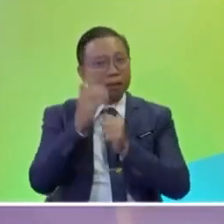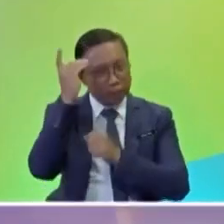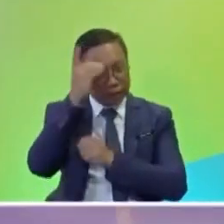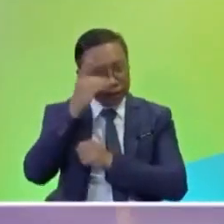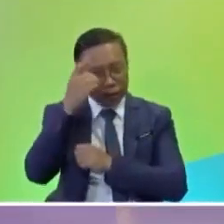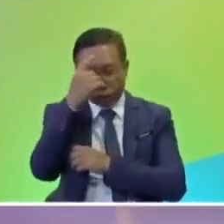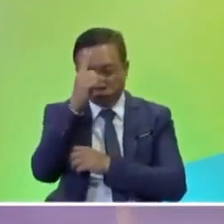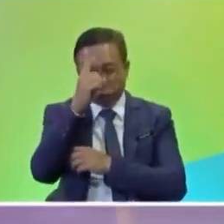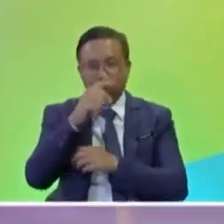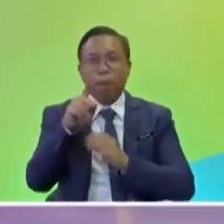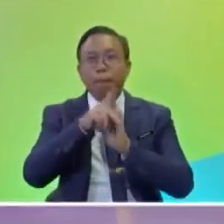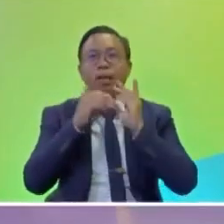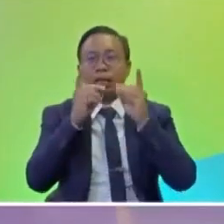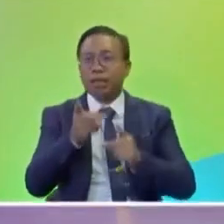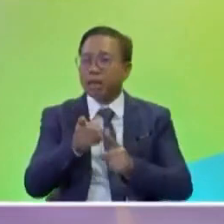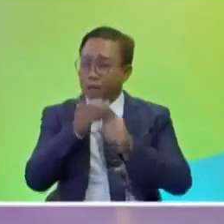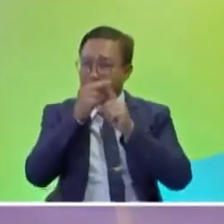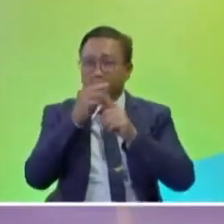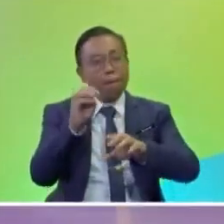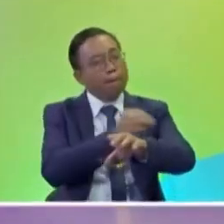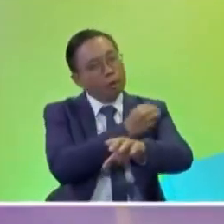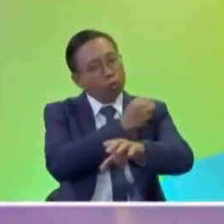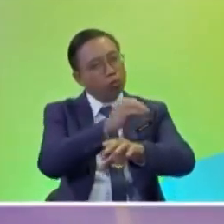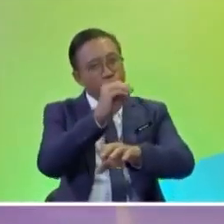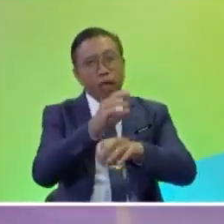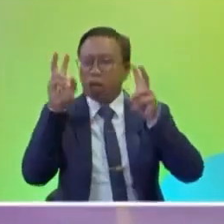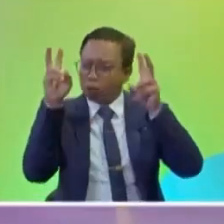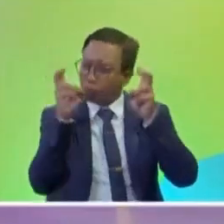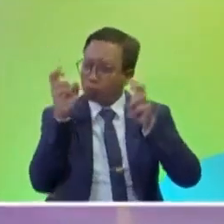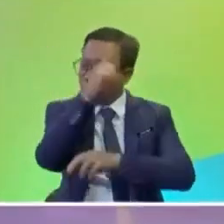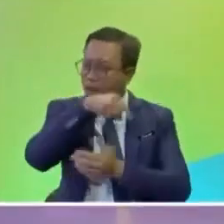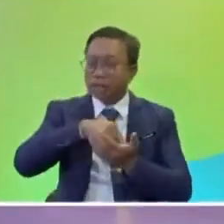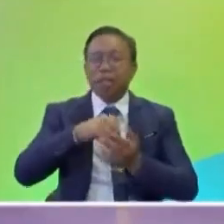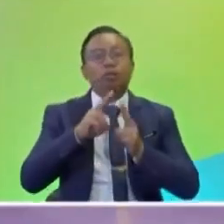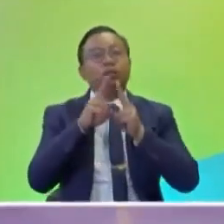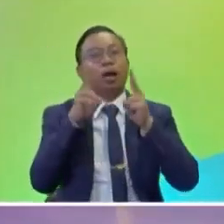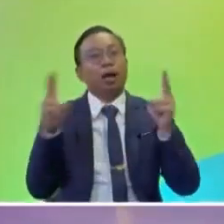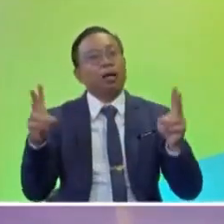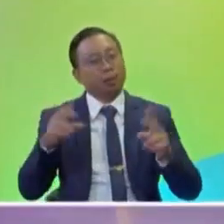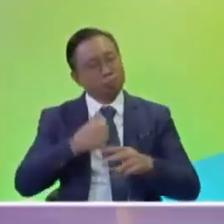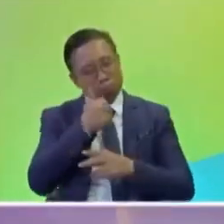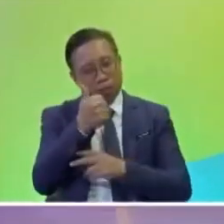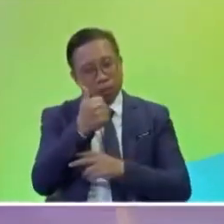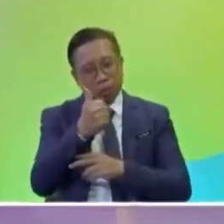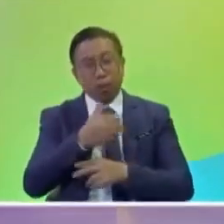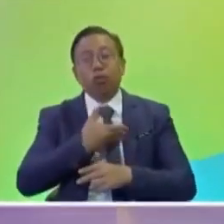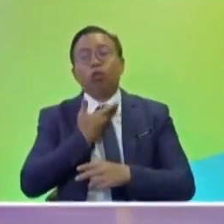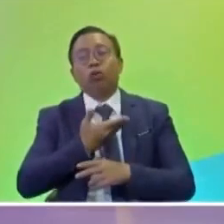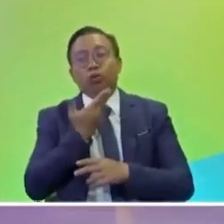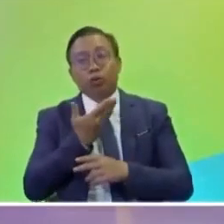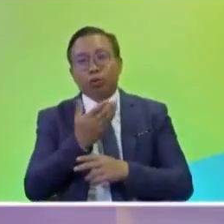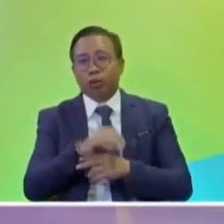mata pelajaran pendidikan khas muzik. Dan topik kita pada hari ini sangat-sangat menarik dan menyeronokkan,